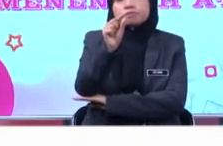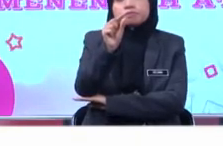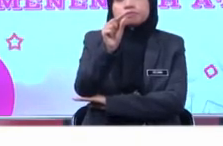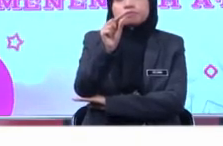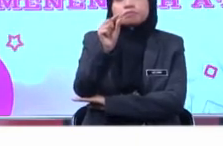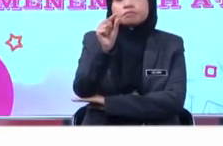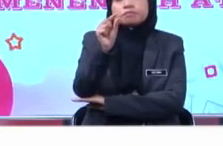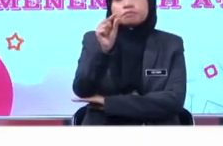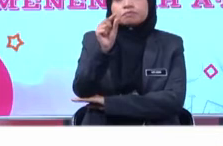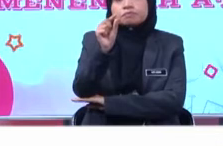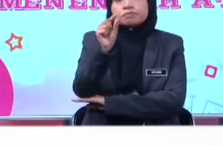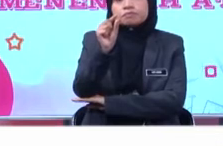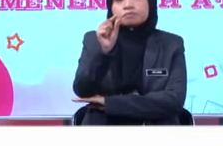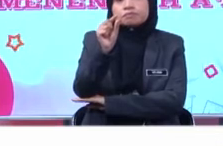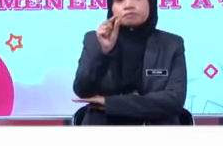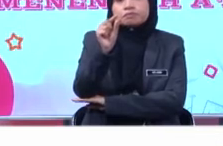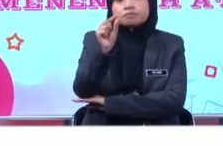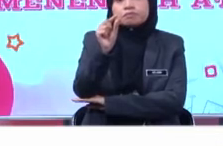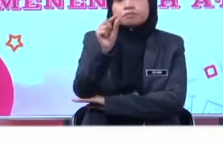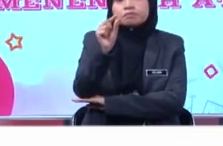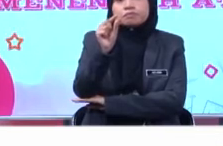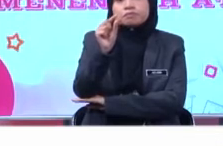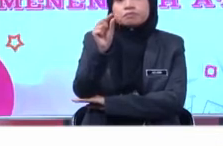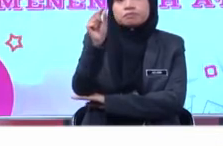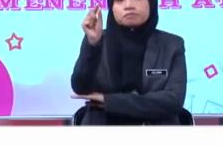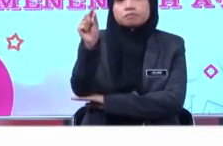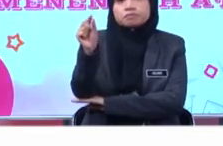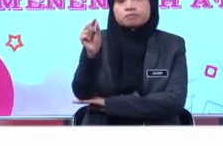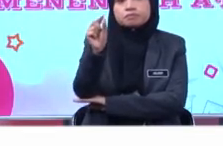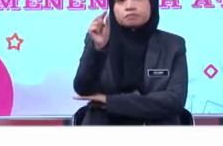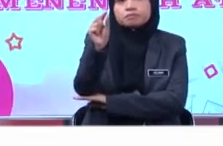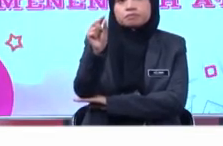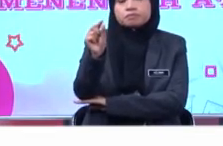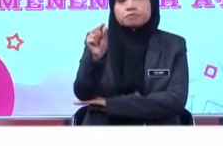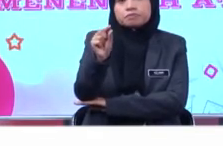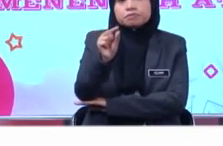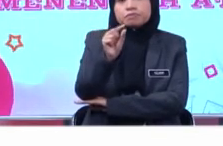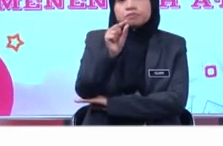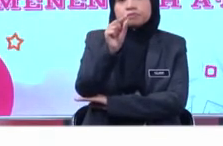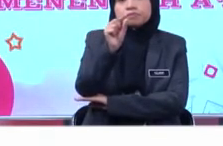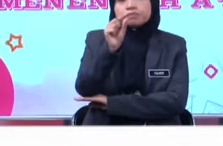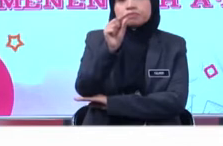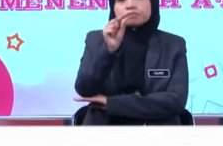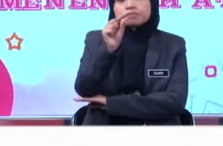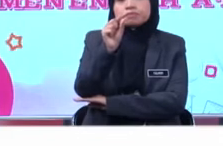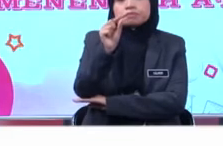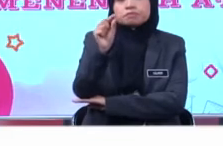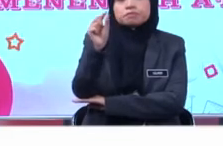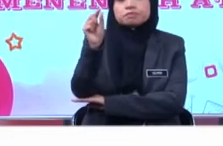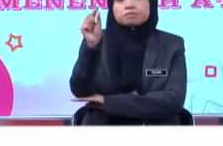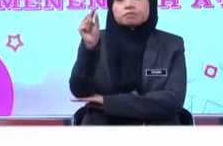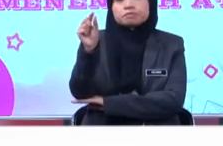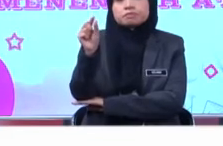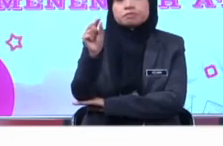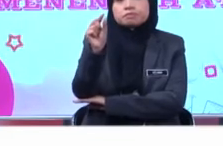yuhesti bekum bihillah boyok virus paya valvero